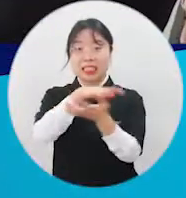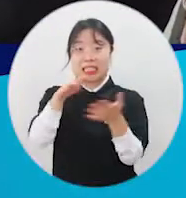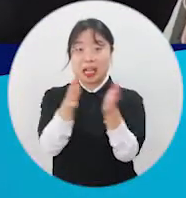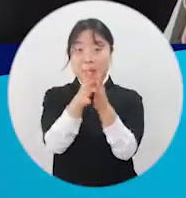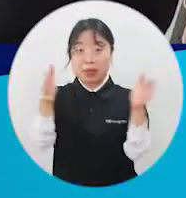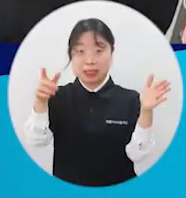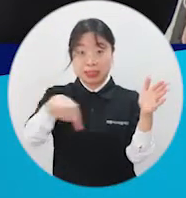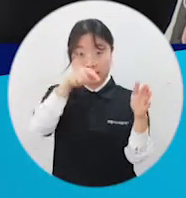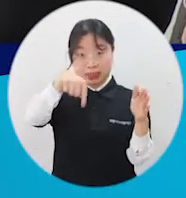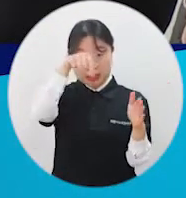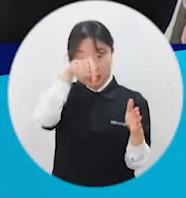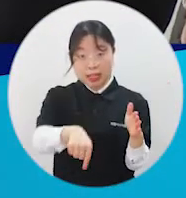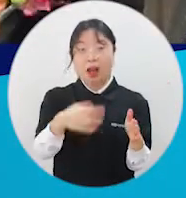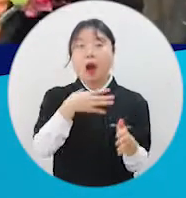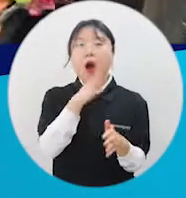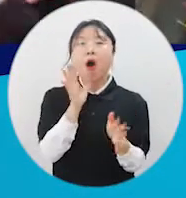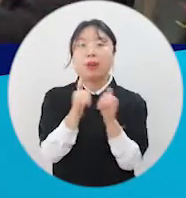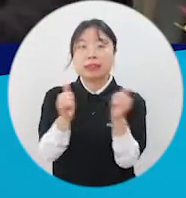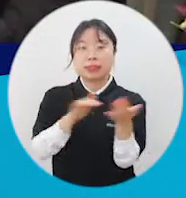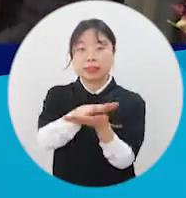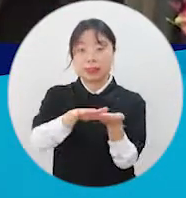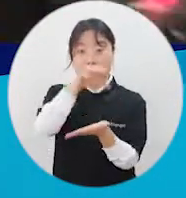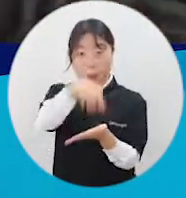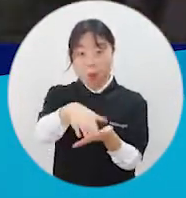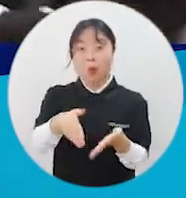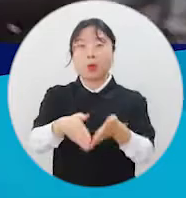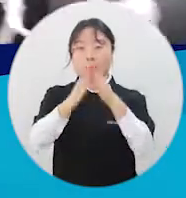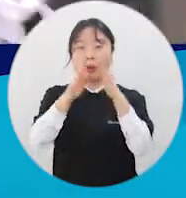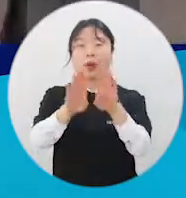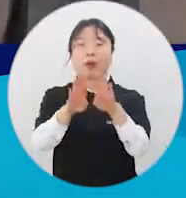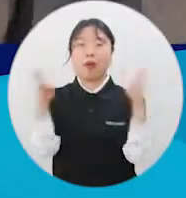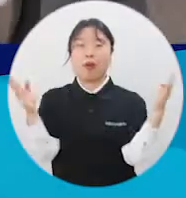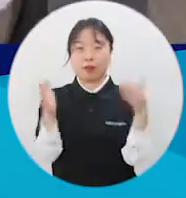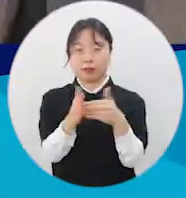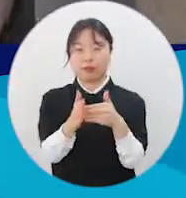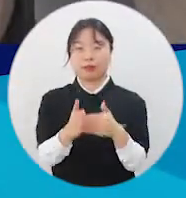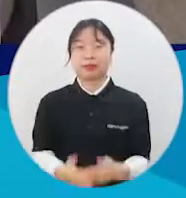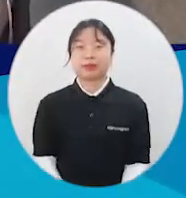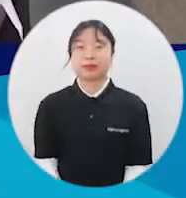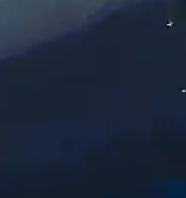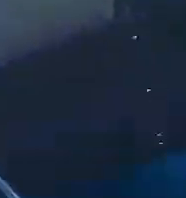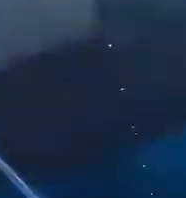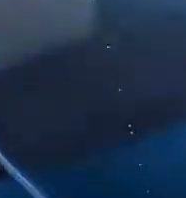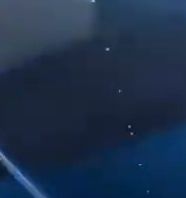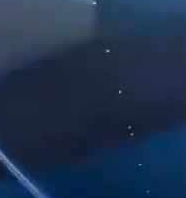유영 씨가 백운 골드클래스 아파트의 경로당에 개소를 축하하는 개소식을 개최했습니다.